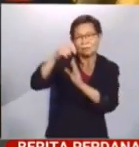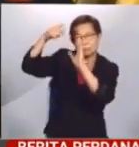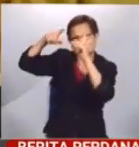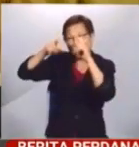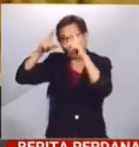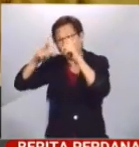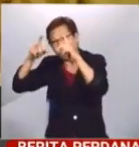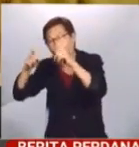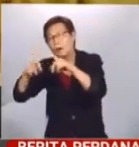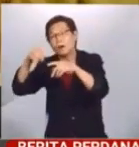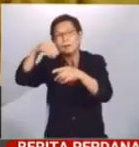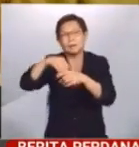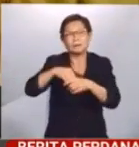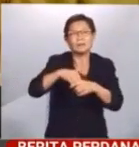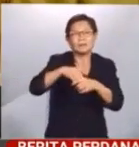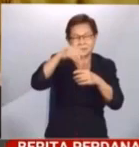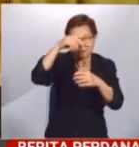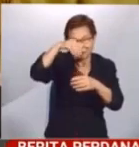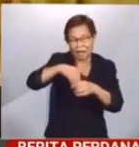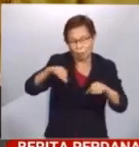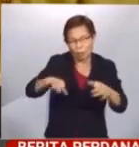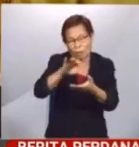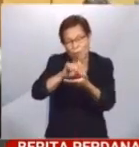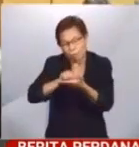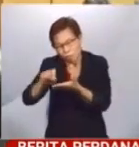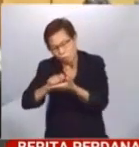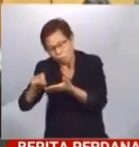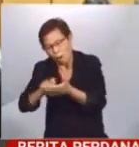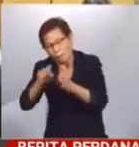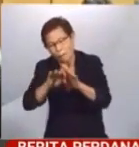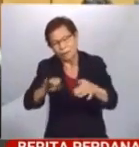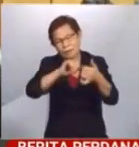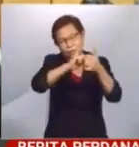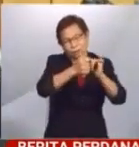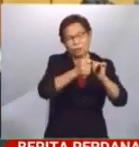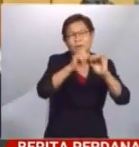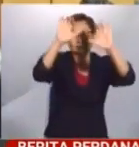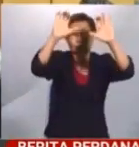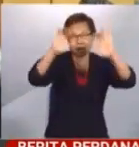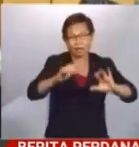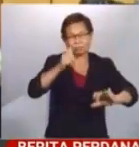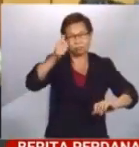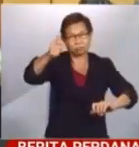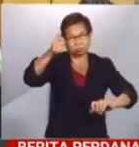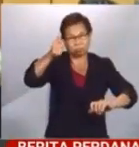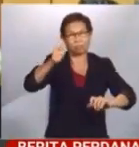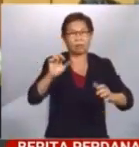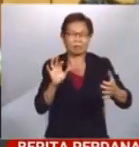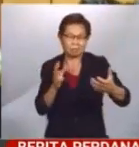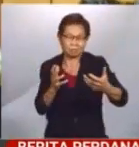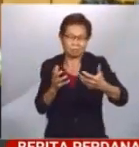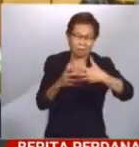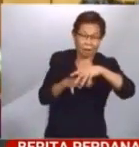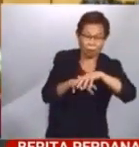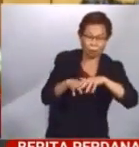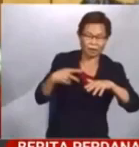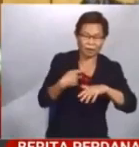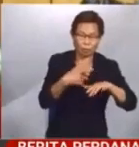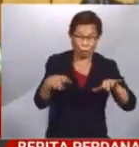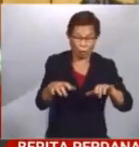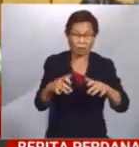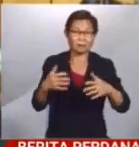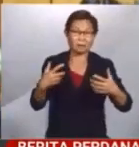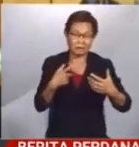jurugambar di lapangan dalam membuat liputan berita sukan. Satu langkah yang baik apabila gabungan yang kita wujudkan